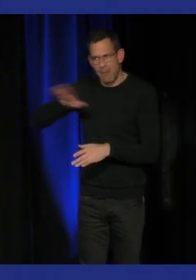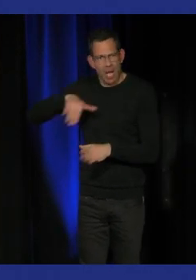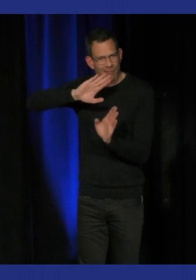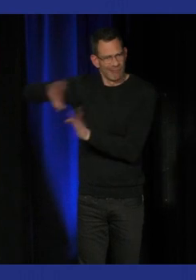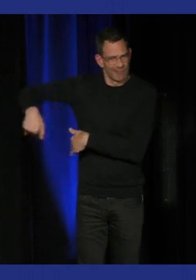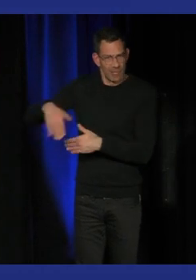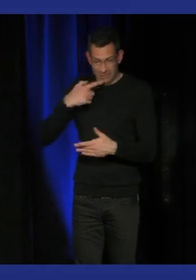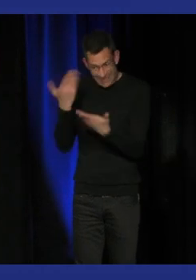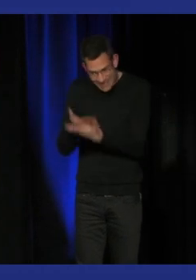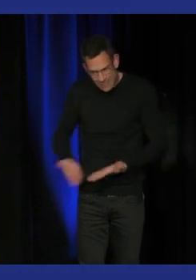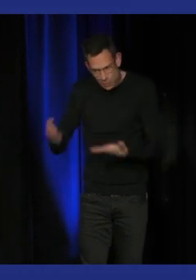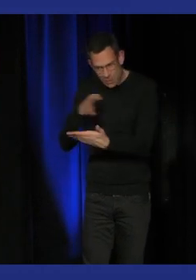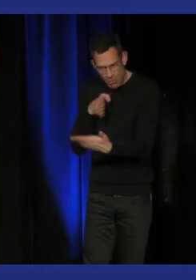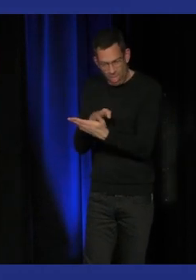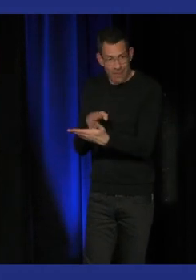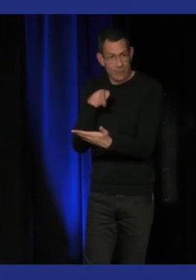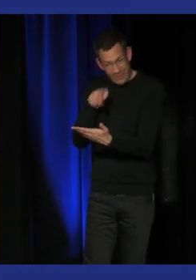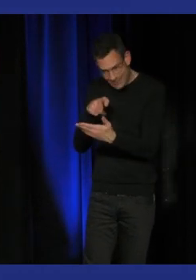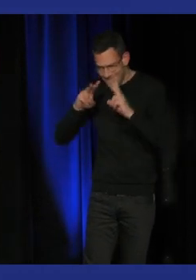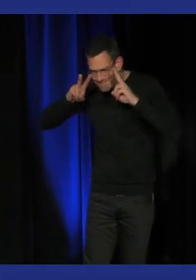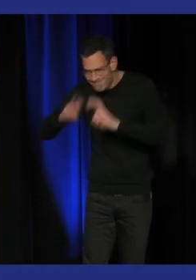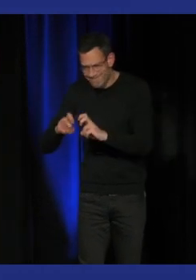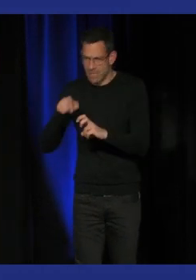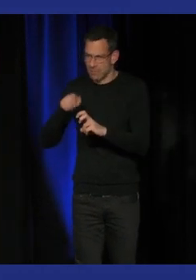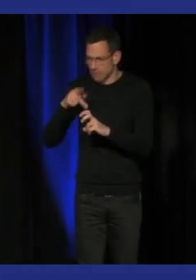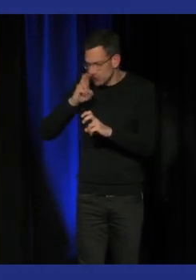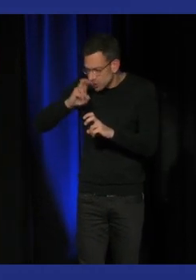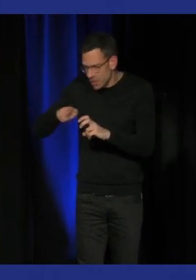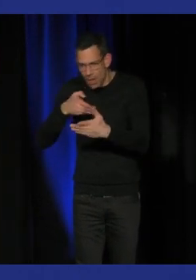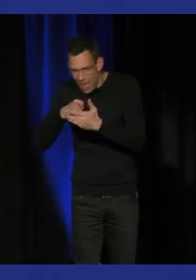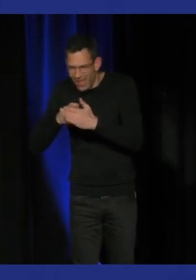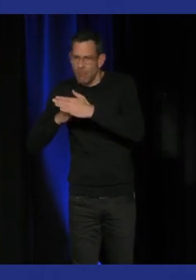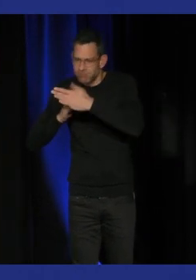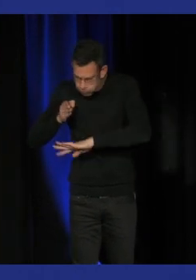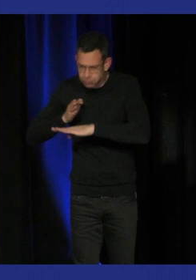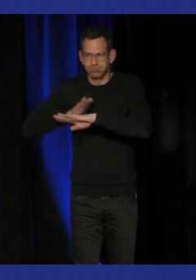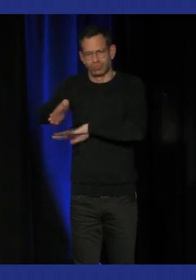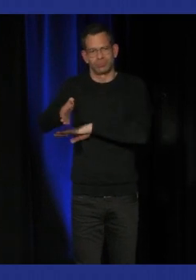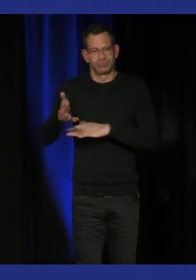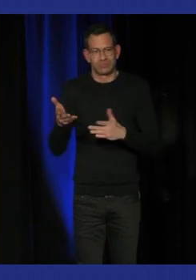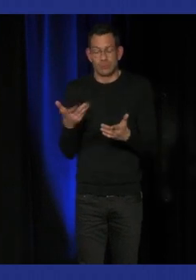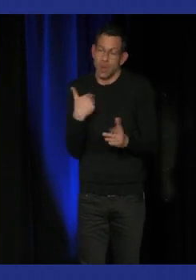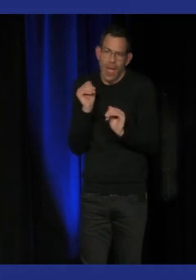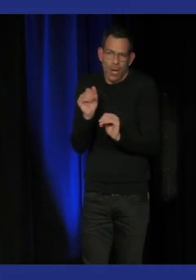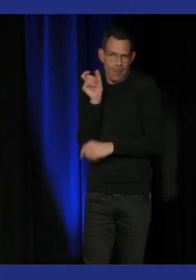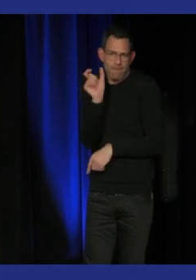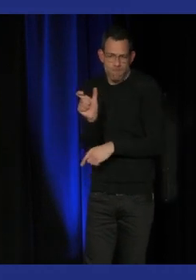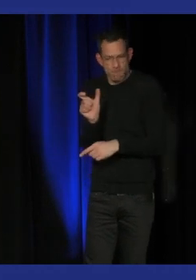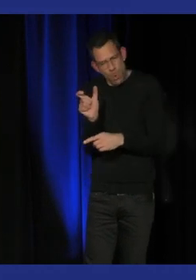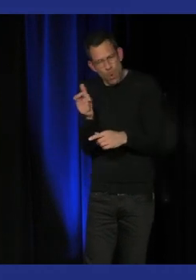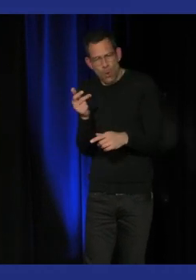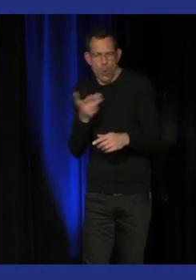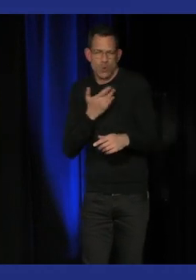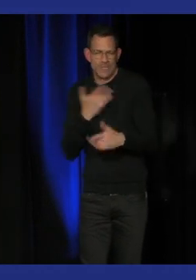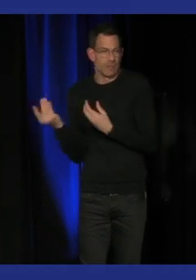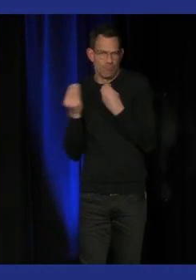cherchent à supprimer les barrières. Donc, y a quand même, les mots peuvent avoir quand même une utilité pour penser différemment.